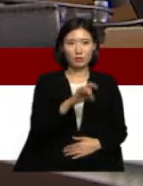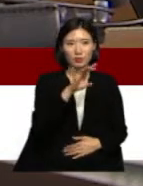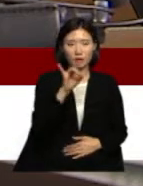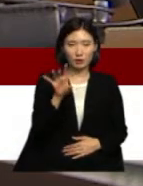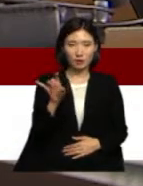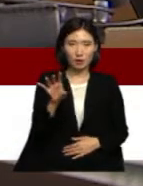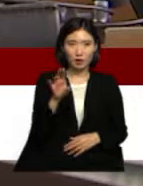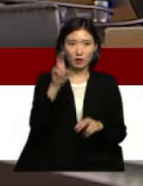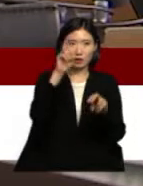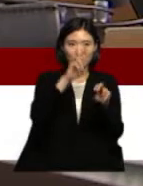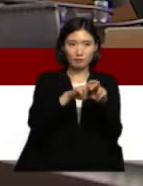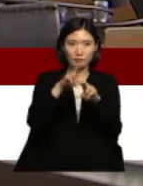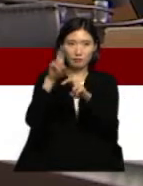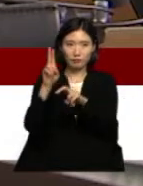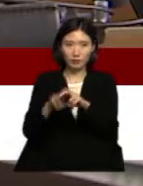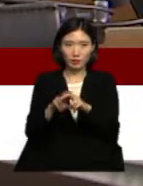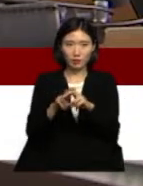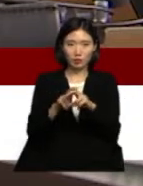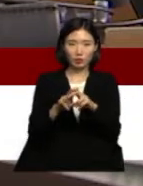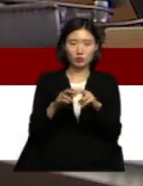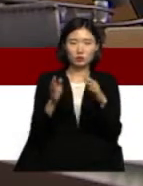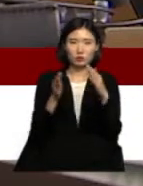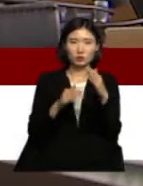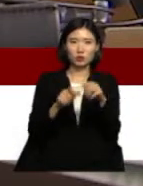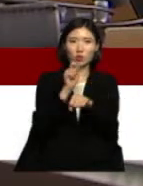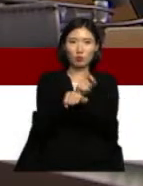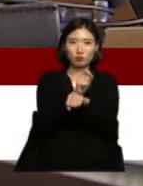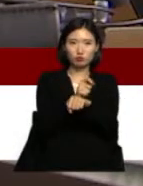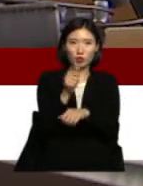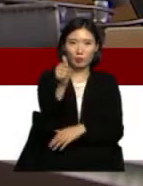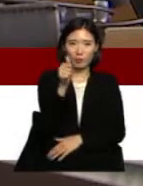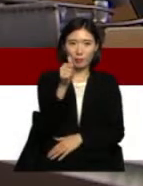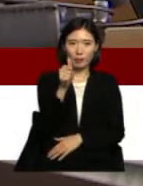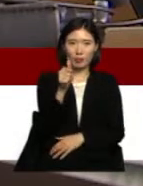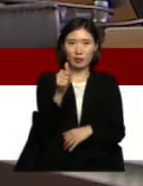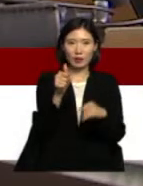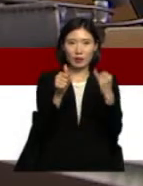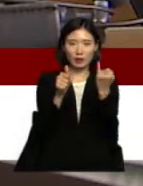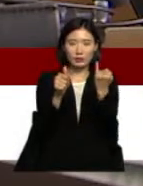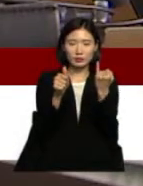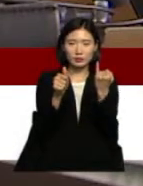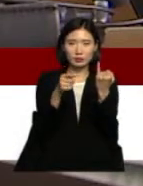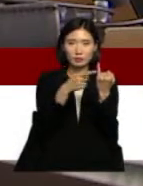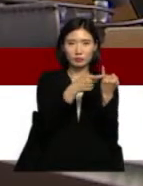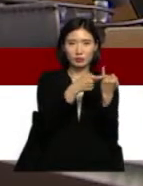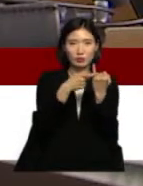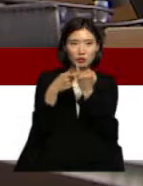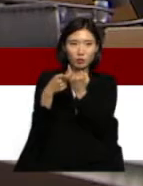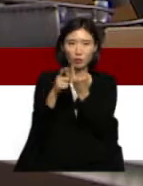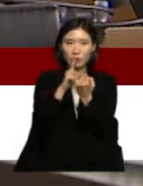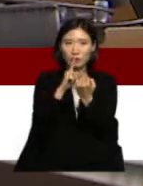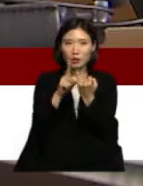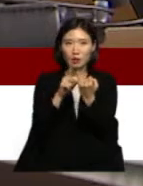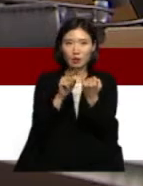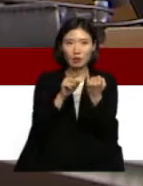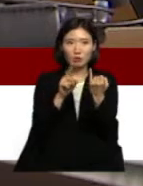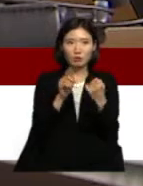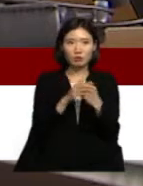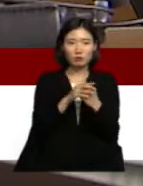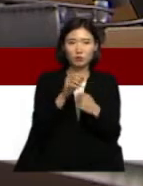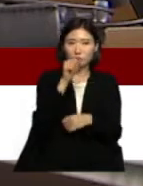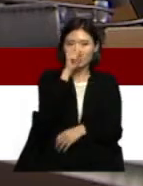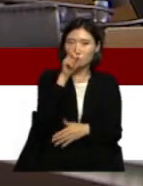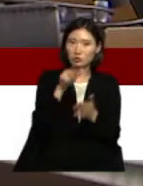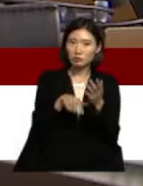하나씩 앉히고 그러면서 그 국장이 이제 그 아가씨 데리고 먼저 나갔어요. 아가씨 데리고 뭐라고 하고 나갔어요? 전시가